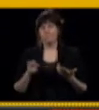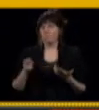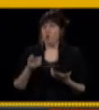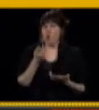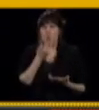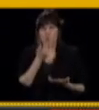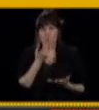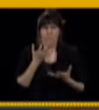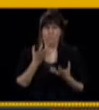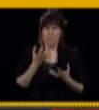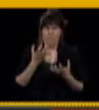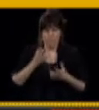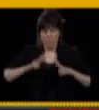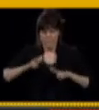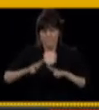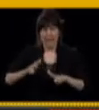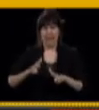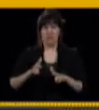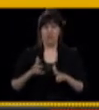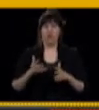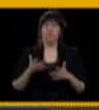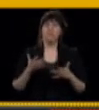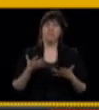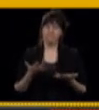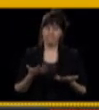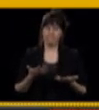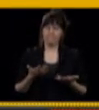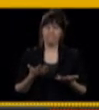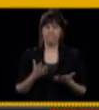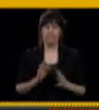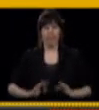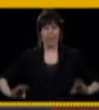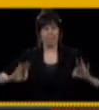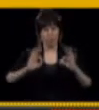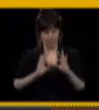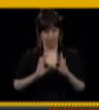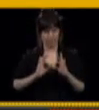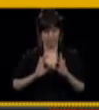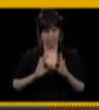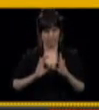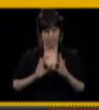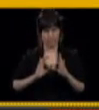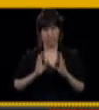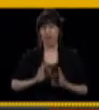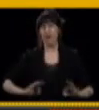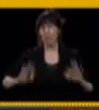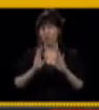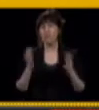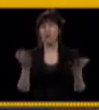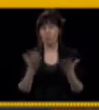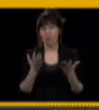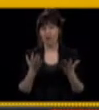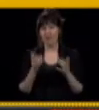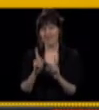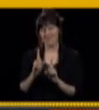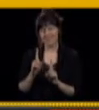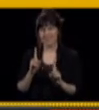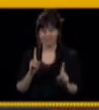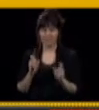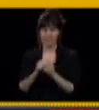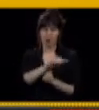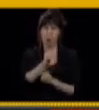je parle des gens qui viennent de voyage est encore plus important pour nous autres de rester à deux mains parce que vous êtes